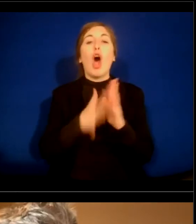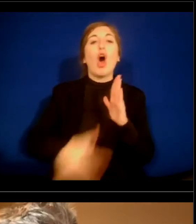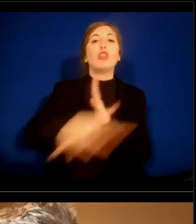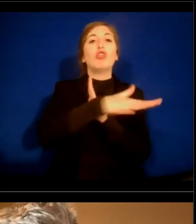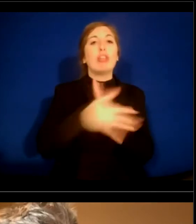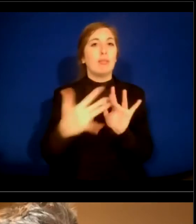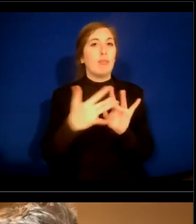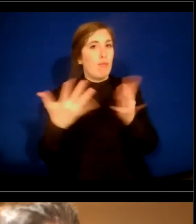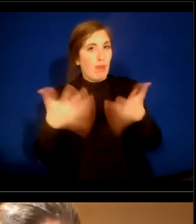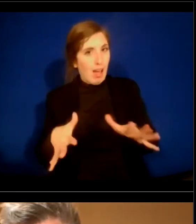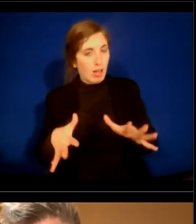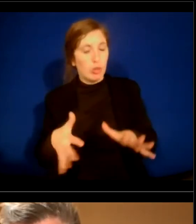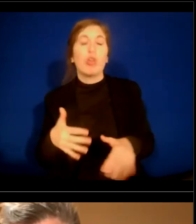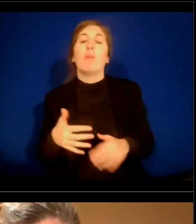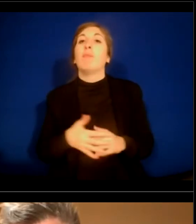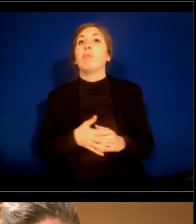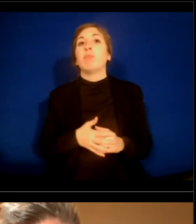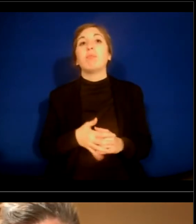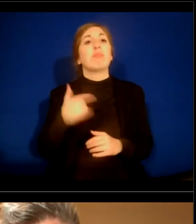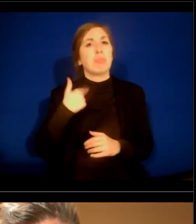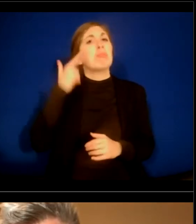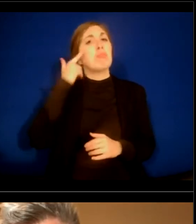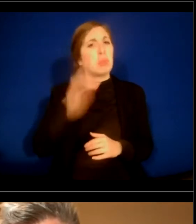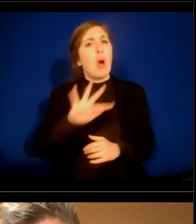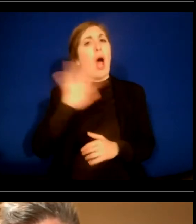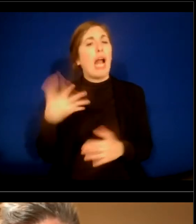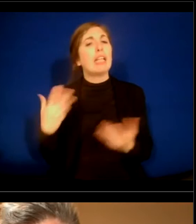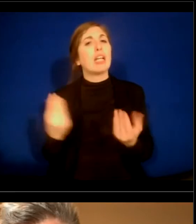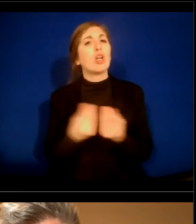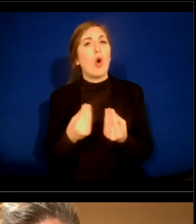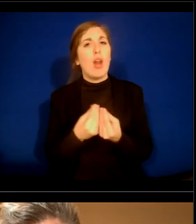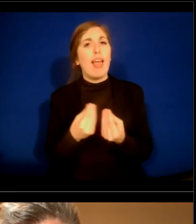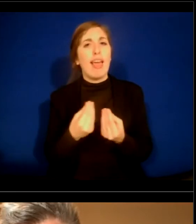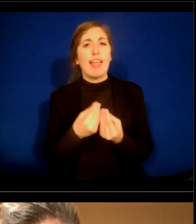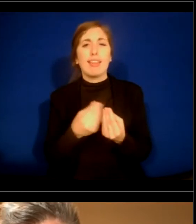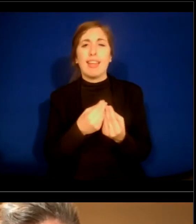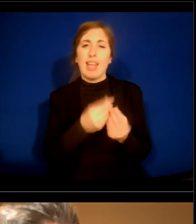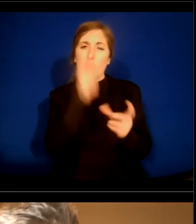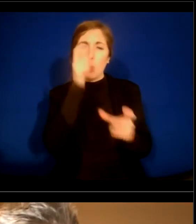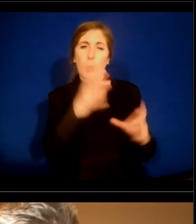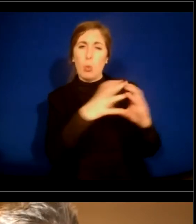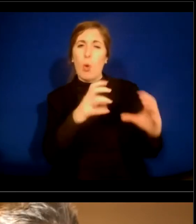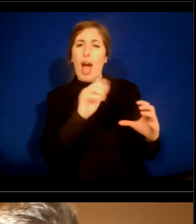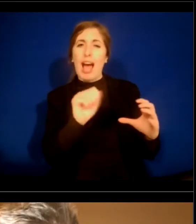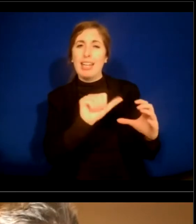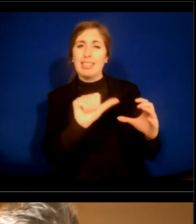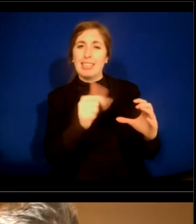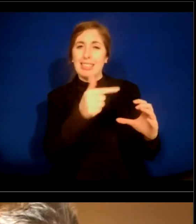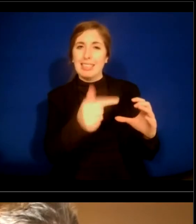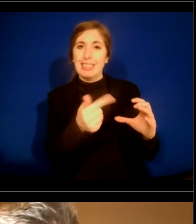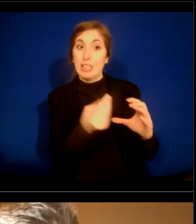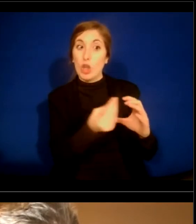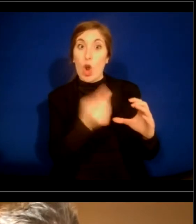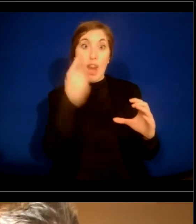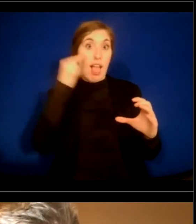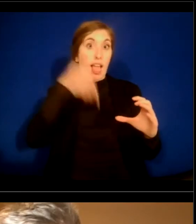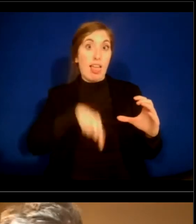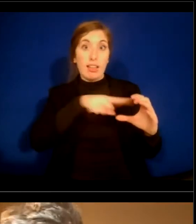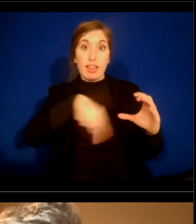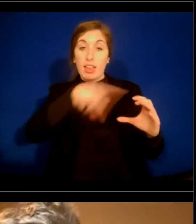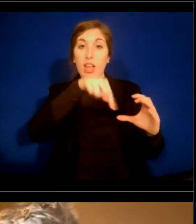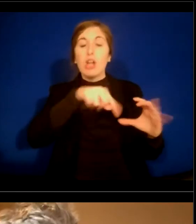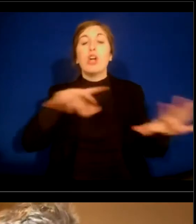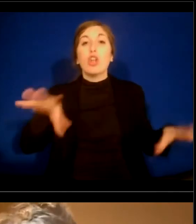altri colleghi dei servizi di psicologia delle ASST sostanzialmente si stanno cominciando